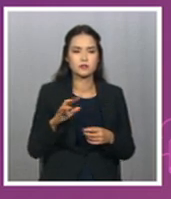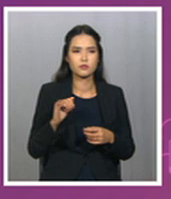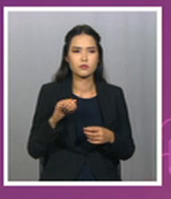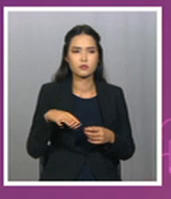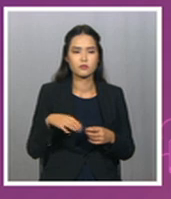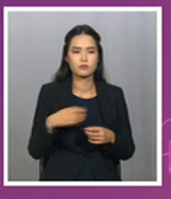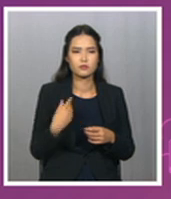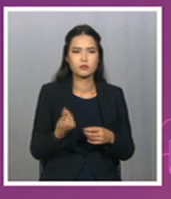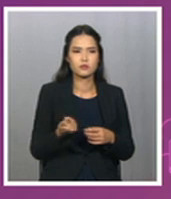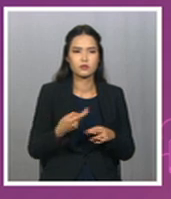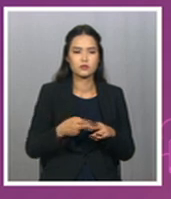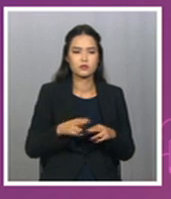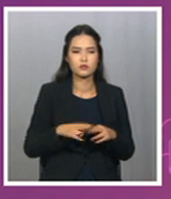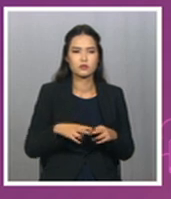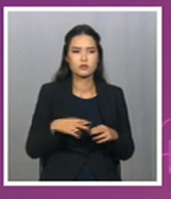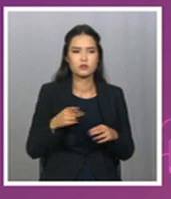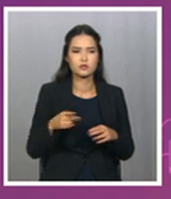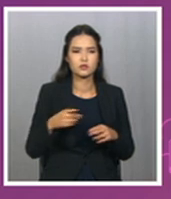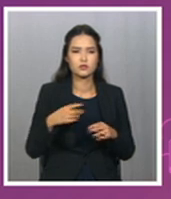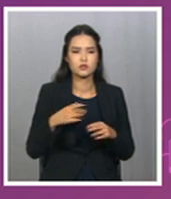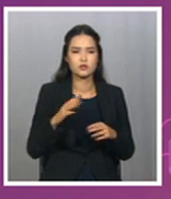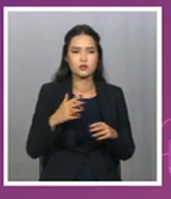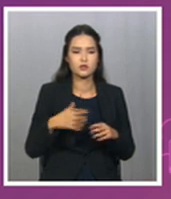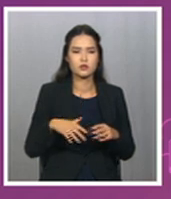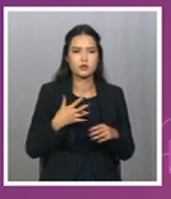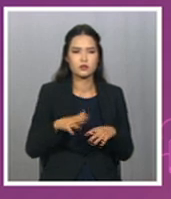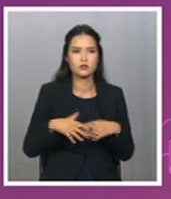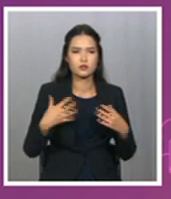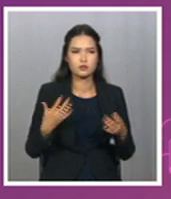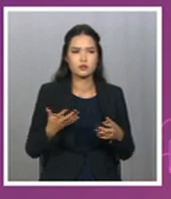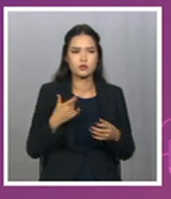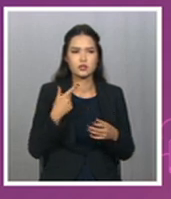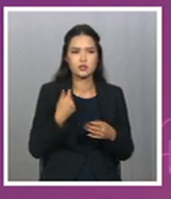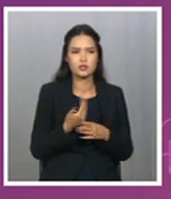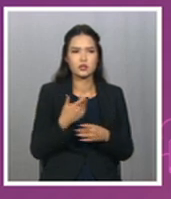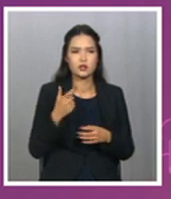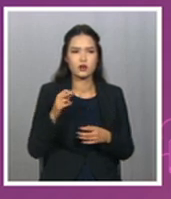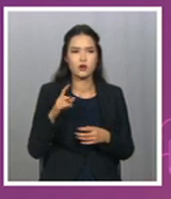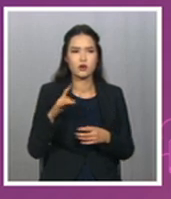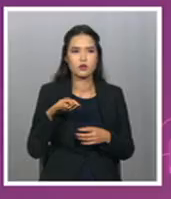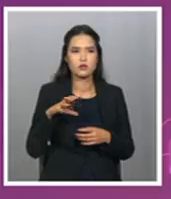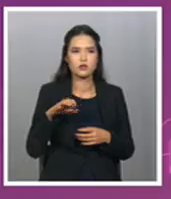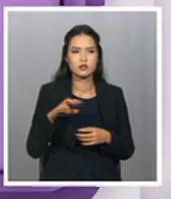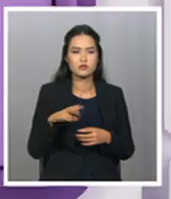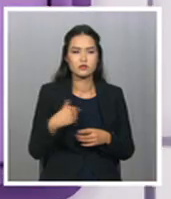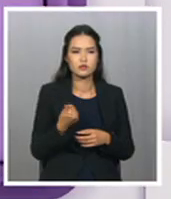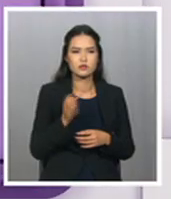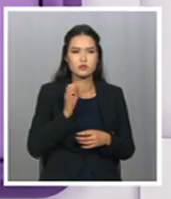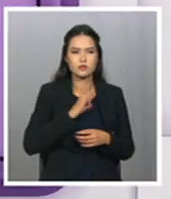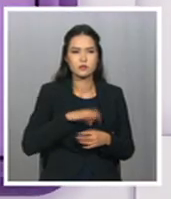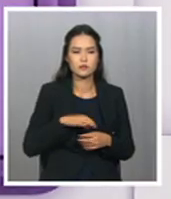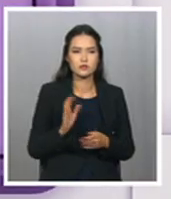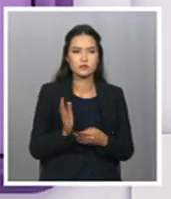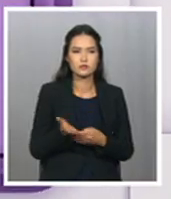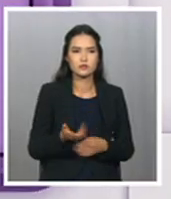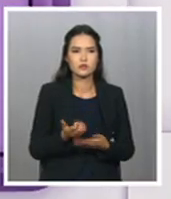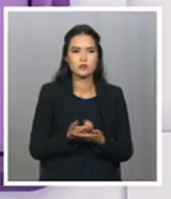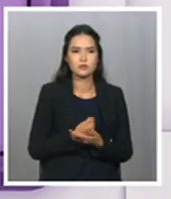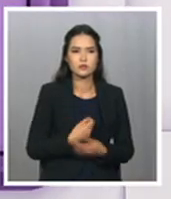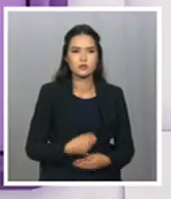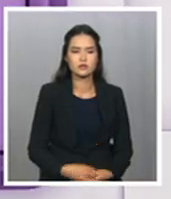уақытты ең үлкен ауытқу күйінде өлшеп бастасақ, график косинус формасын қабылдайды.